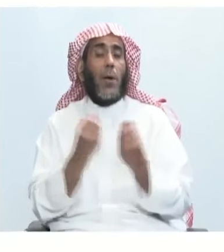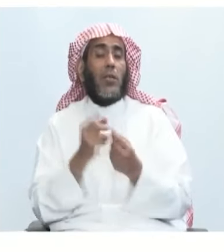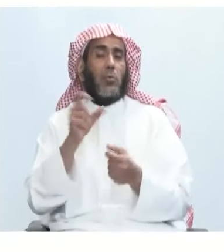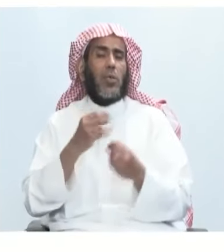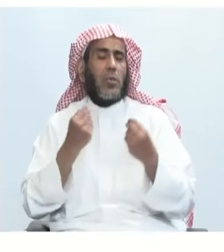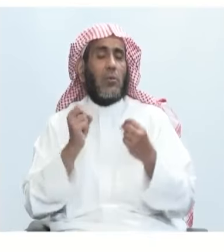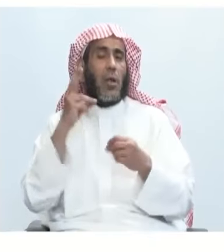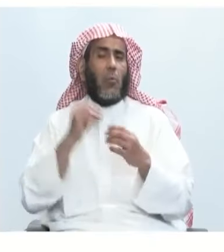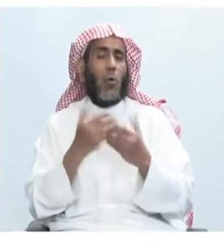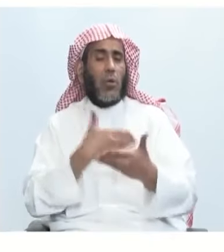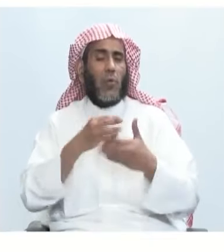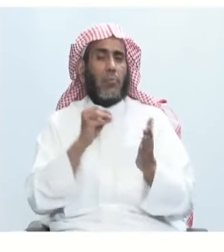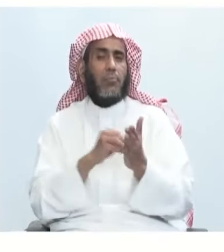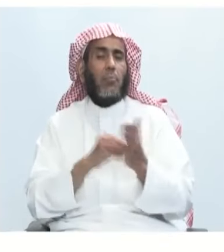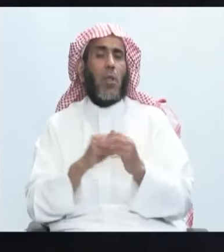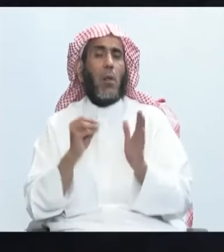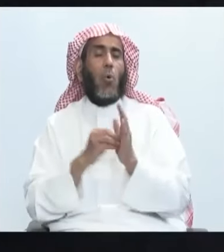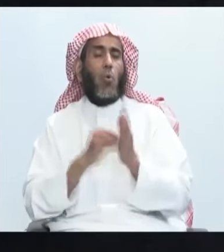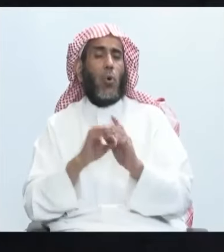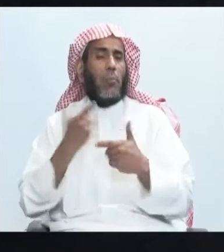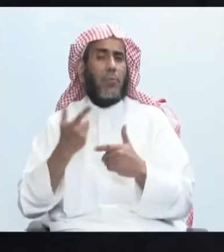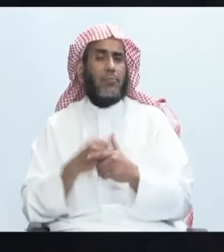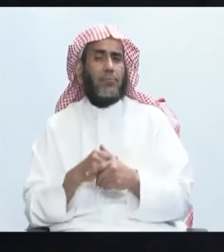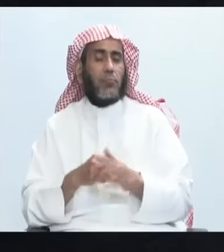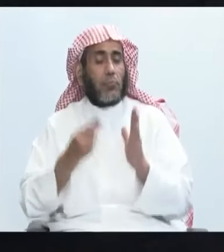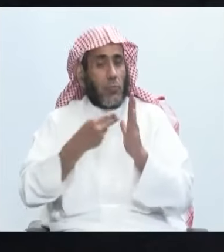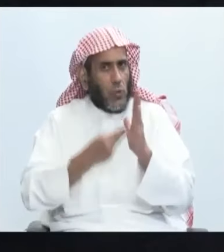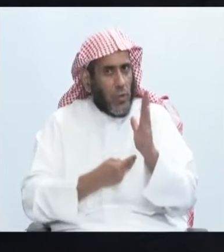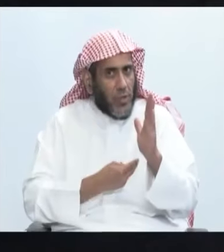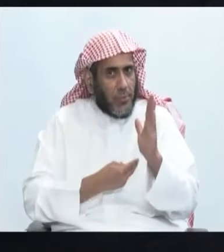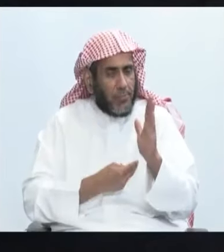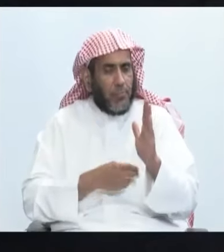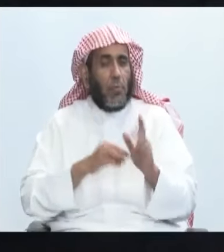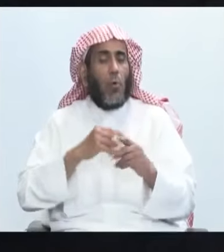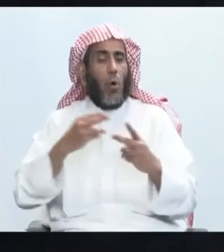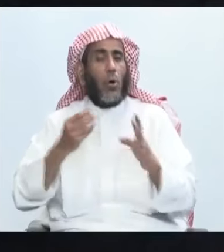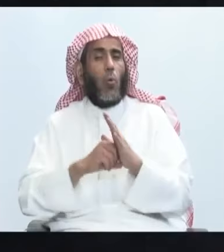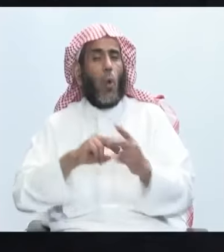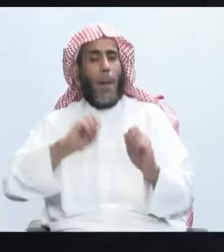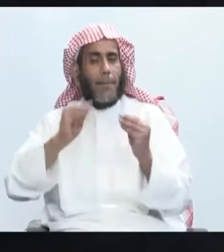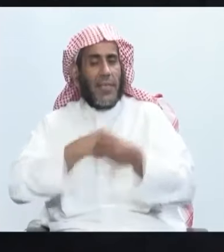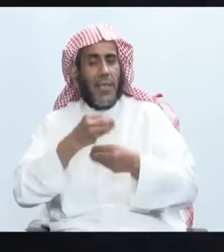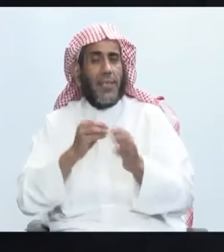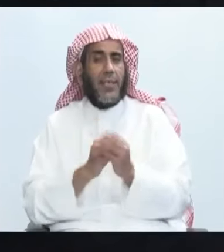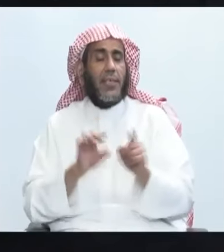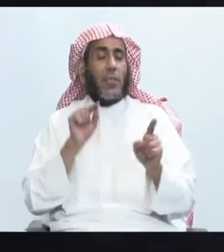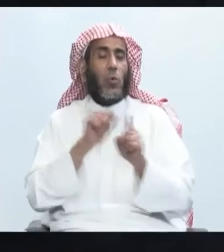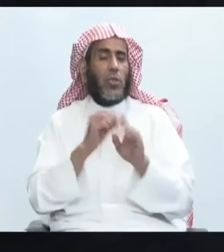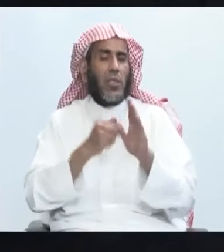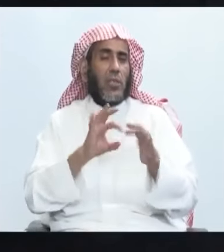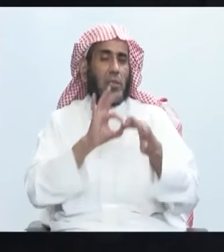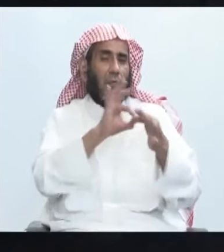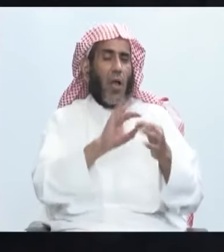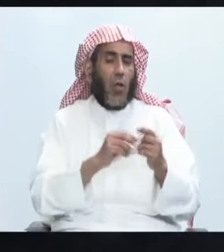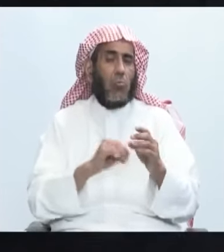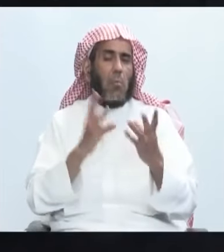اقترح الموضوع الت يتفاوضان حوله مثلا موضوع تفاوض ان حوله وسجل محاور المفاوضه والبدائل التي يطرحها توصل الى صيغه الاتفاق ثم